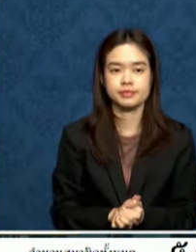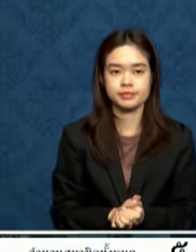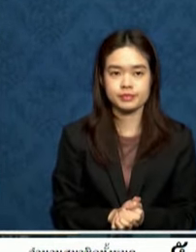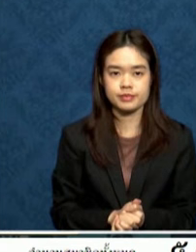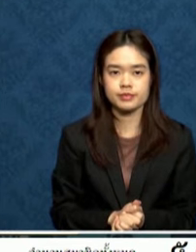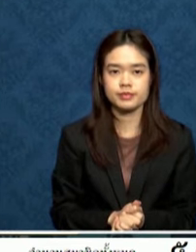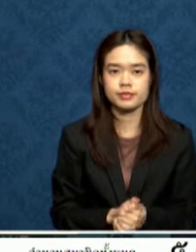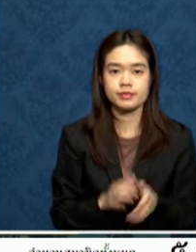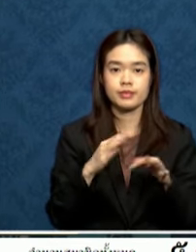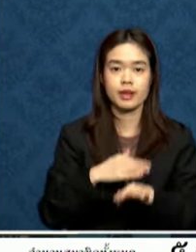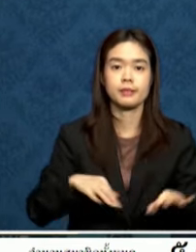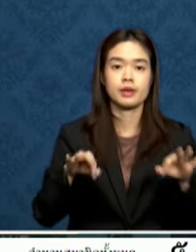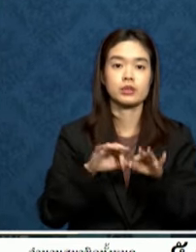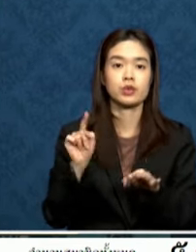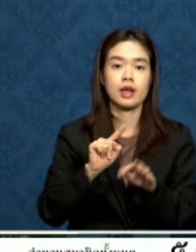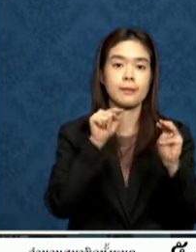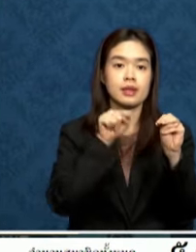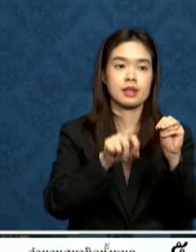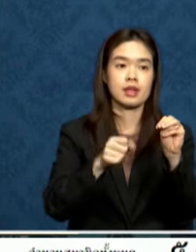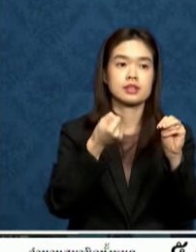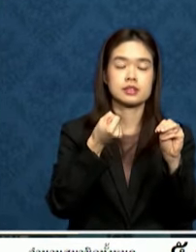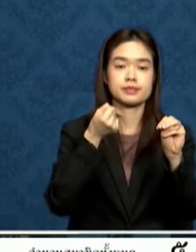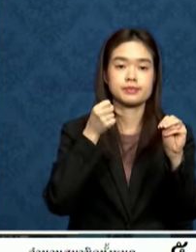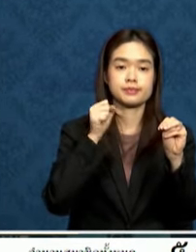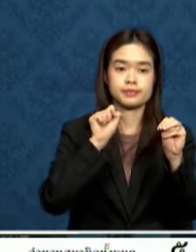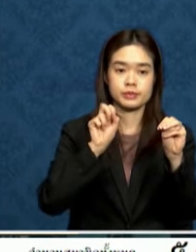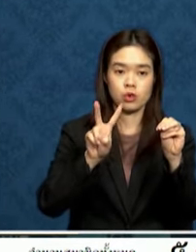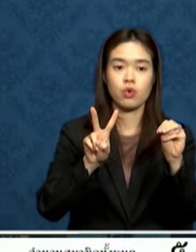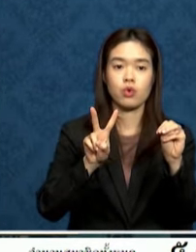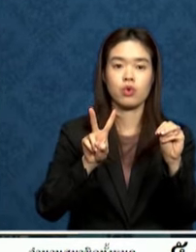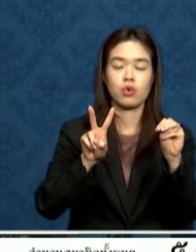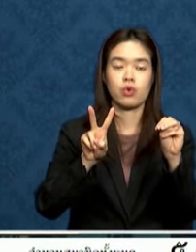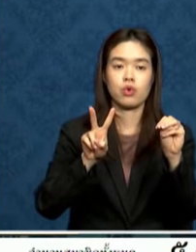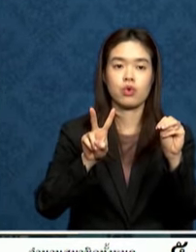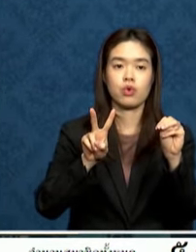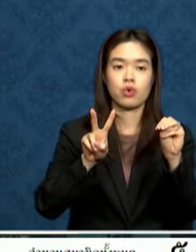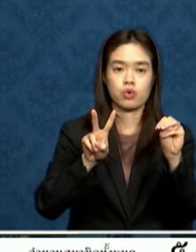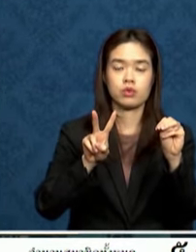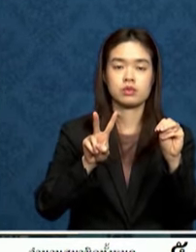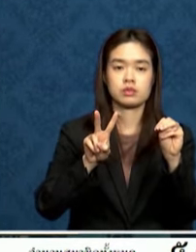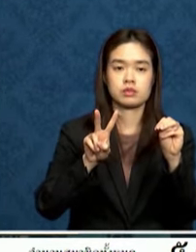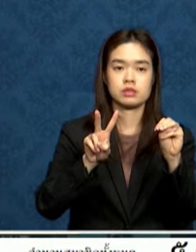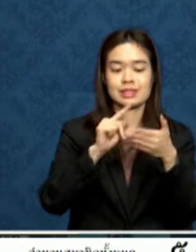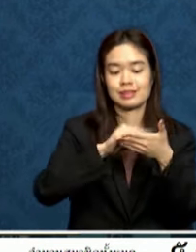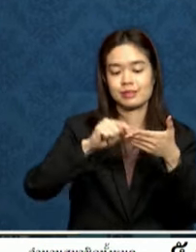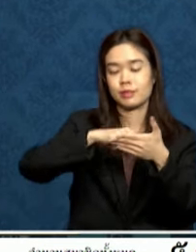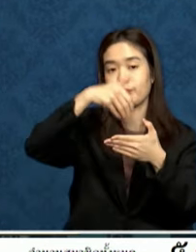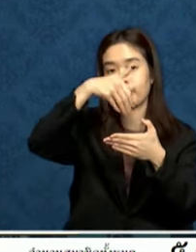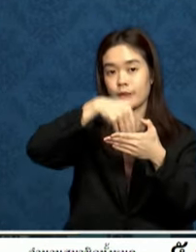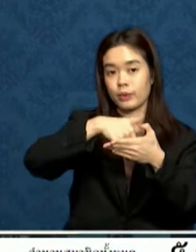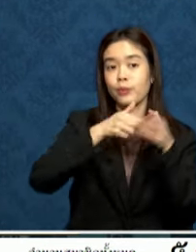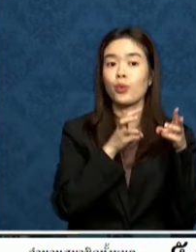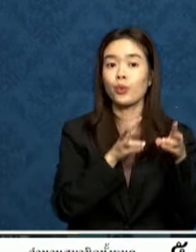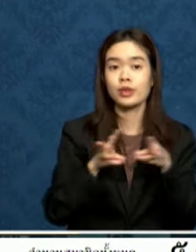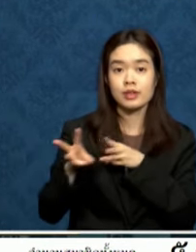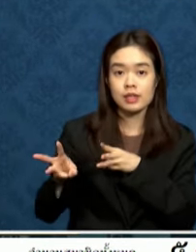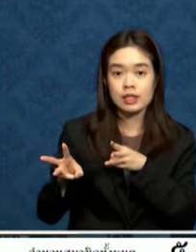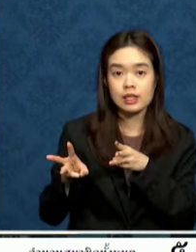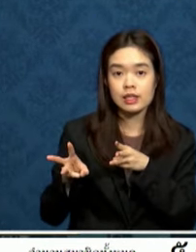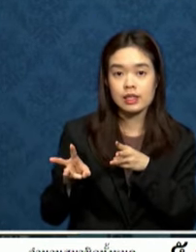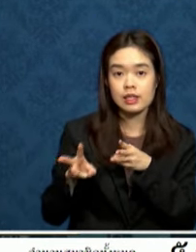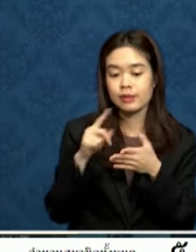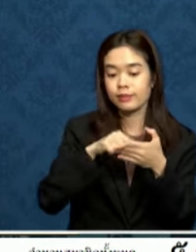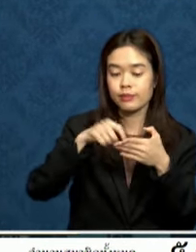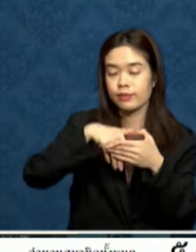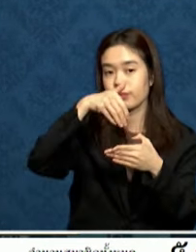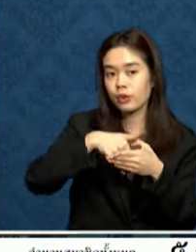ว่าในมาตรา 13ในมาตรา 12การออกเสียงให้ใช้วิธีการลงคะแนนเสียงโดยตรง